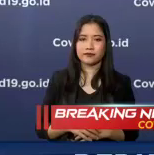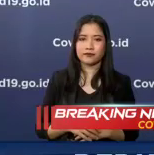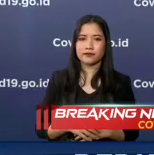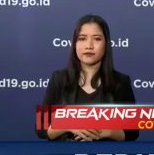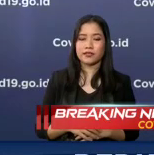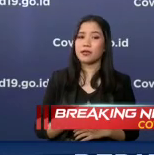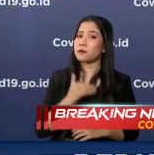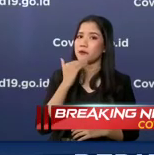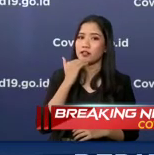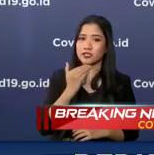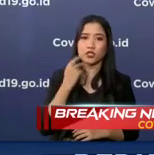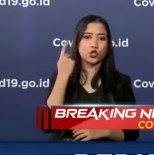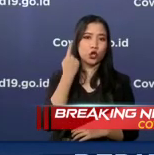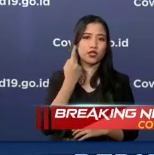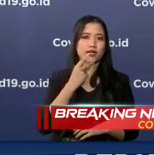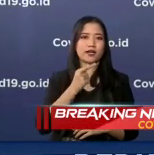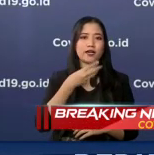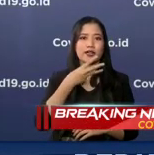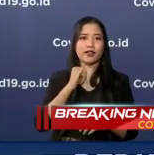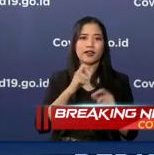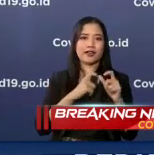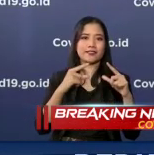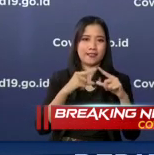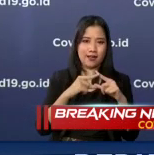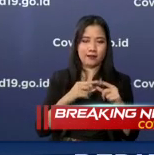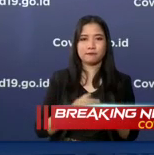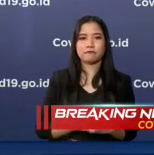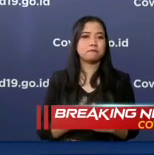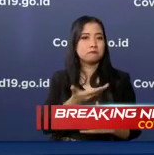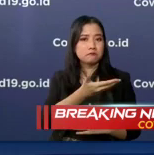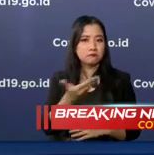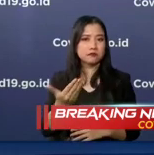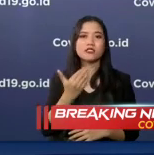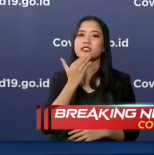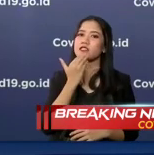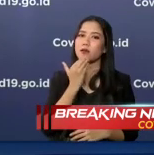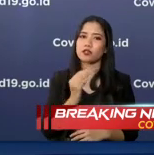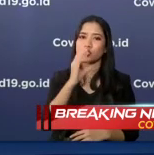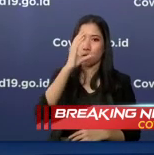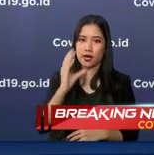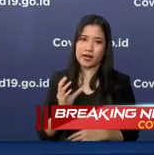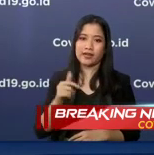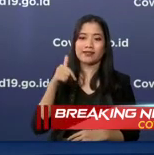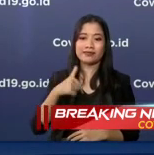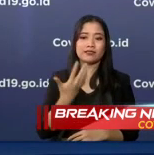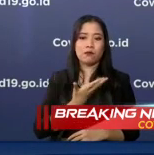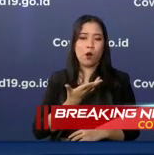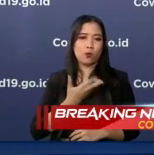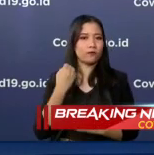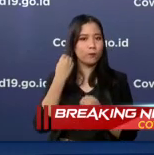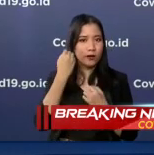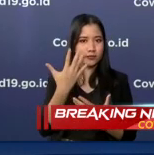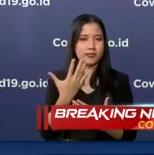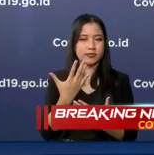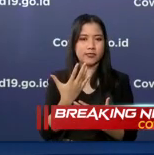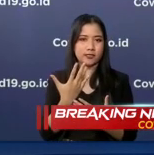Terima kasih Dokter Reisa saudara-saudara Selamat sore pada hari ini kami akan melanjutkan kembali tentang informasi update data